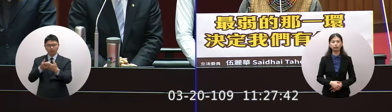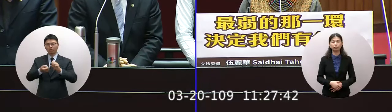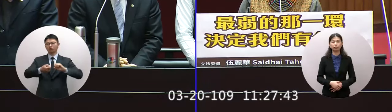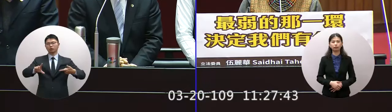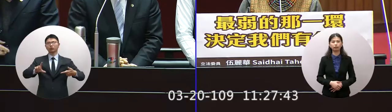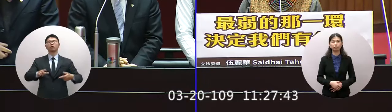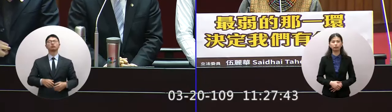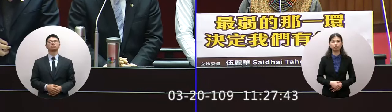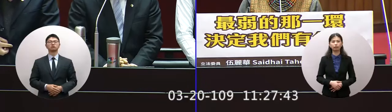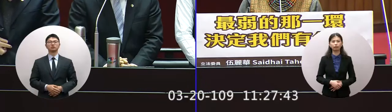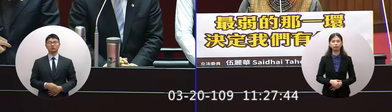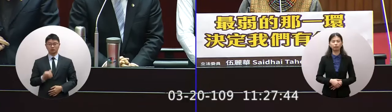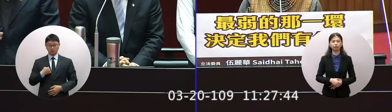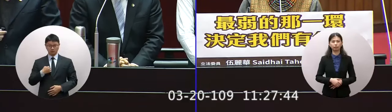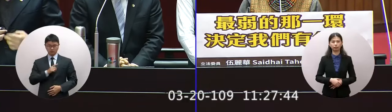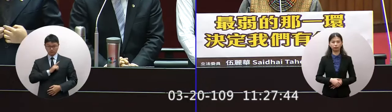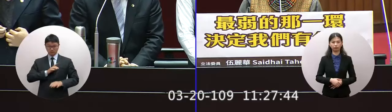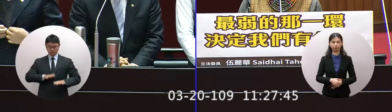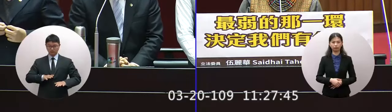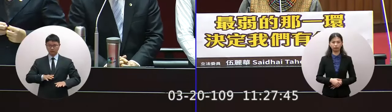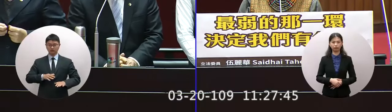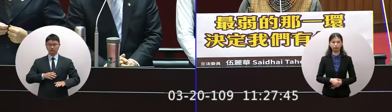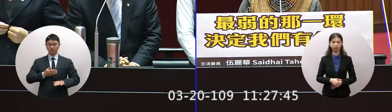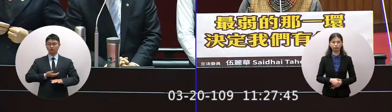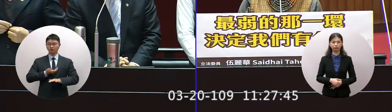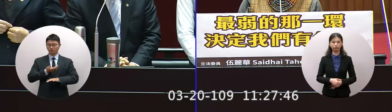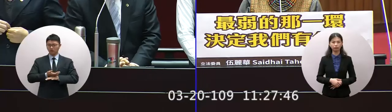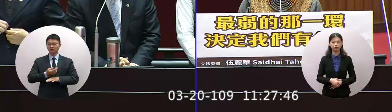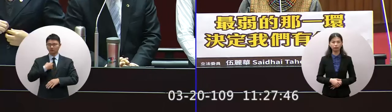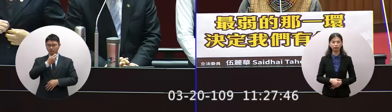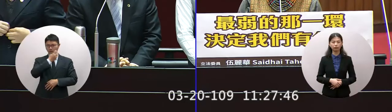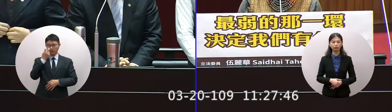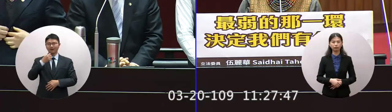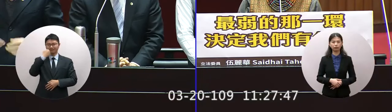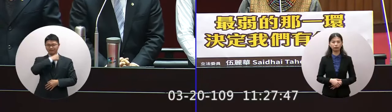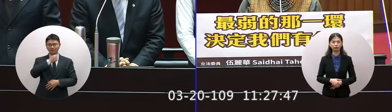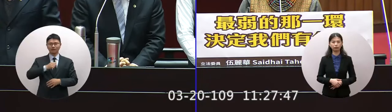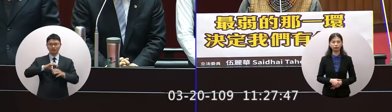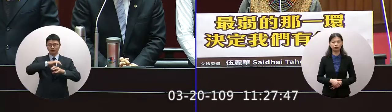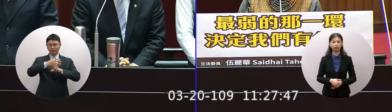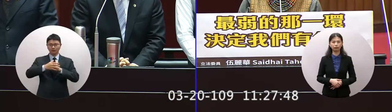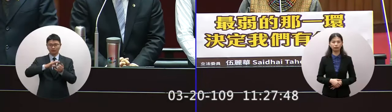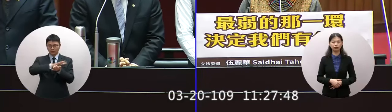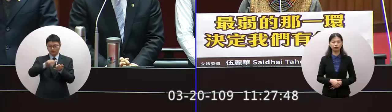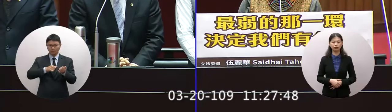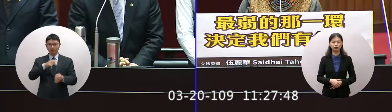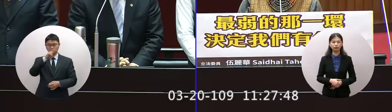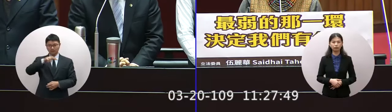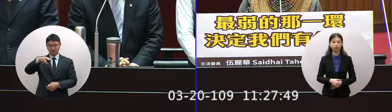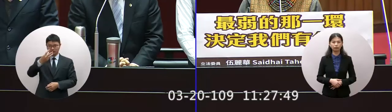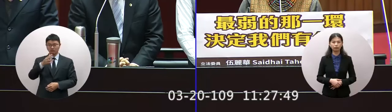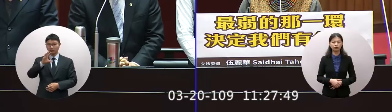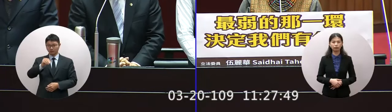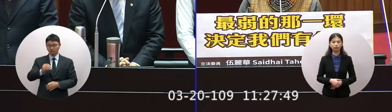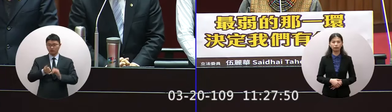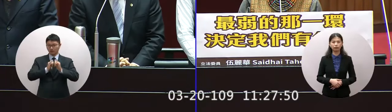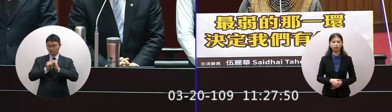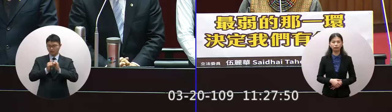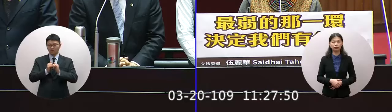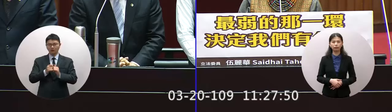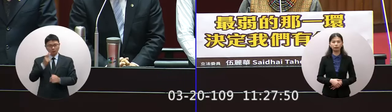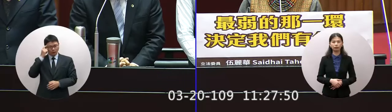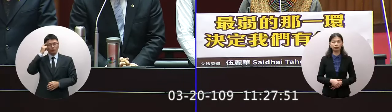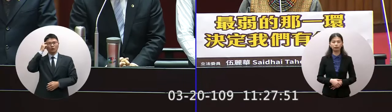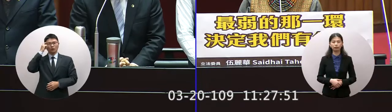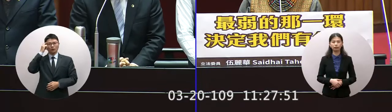最最感受到，这一次我们全体台湾2300万同胞，一定特别感受到，在